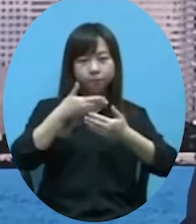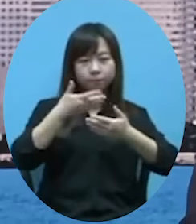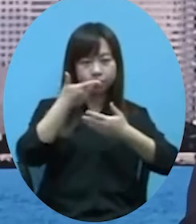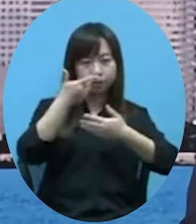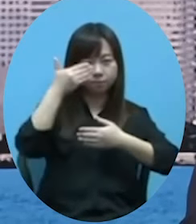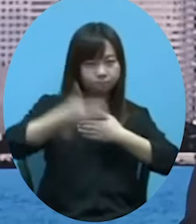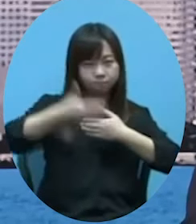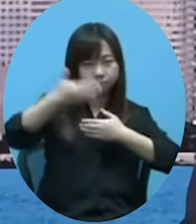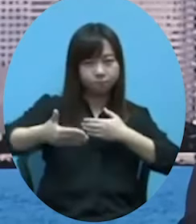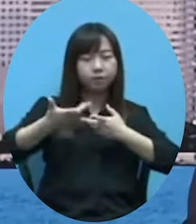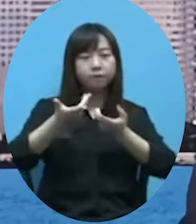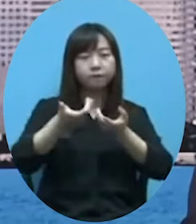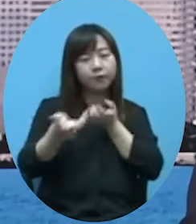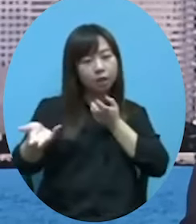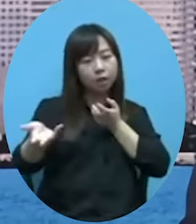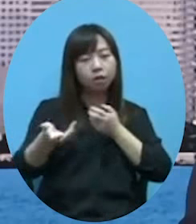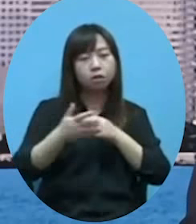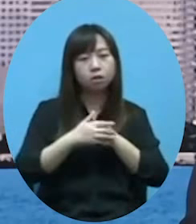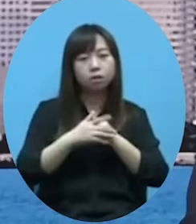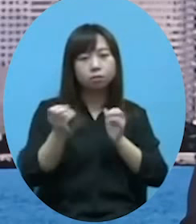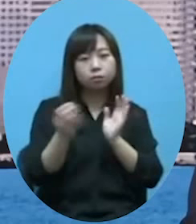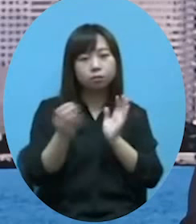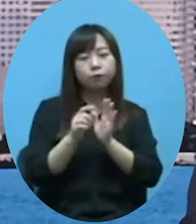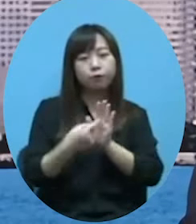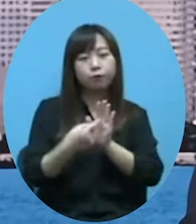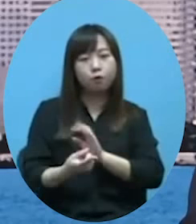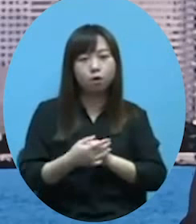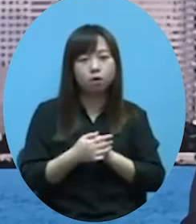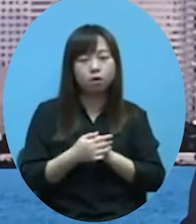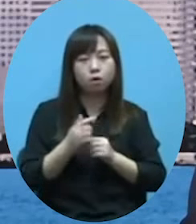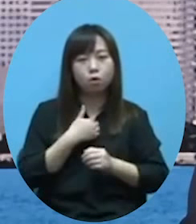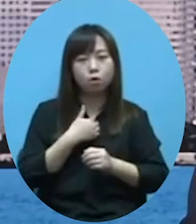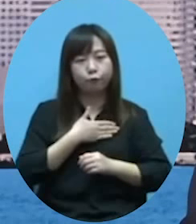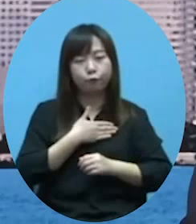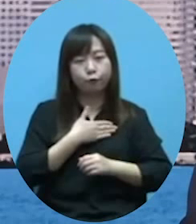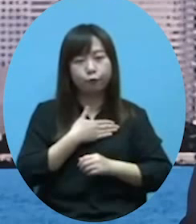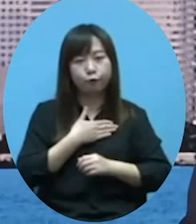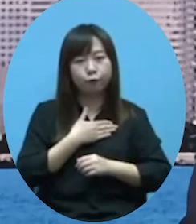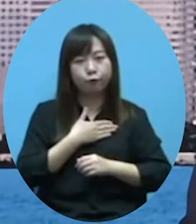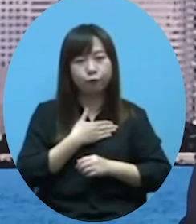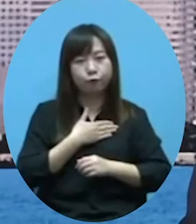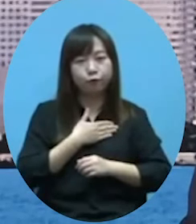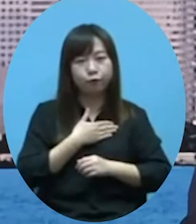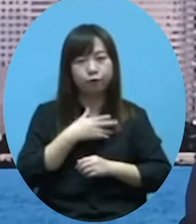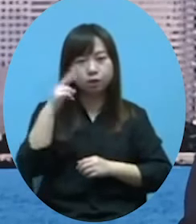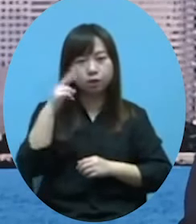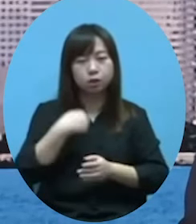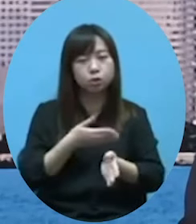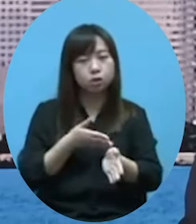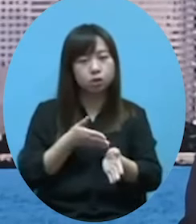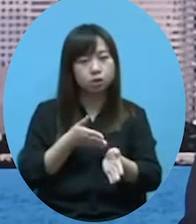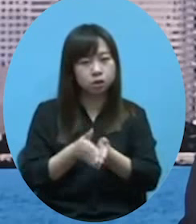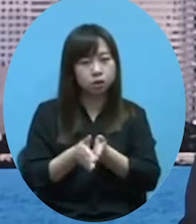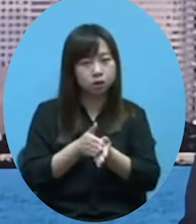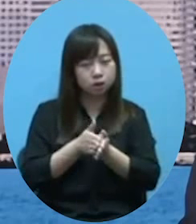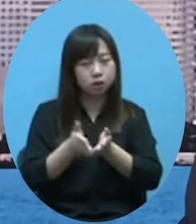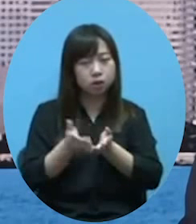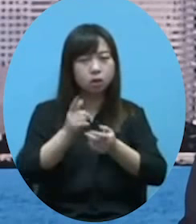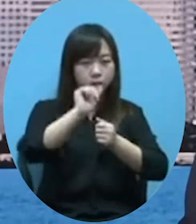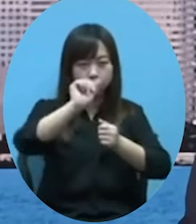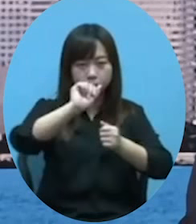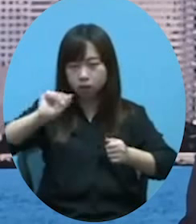防止它們可以有交叉感染而我們的工作人員也經常要清洗有關的